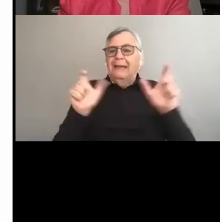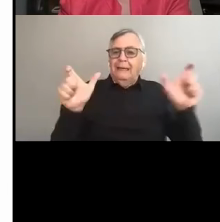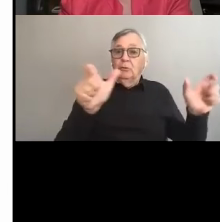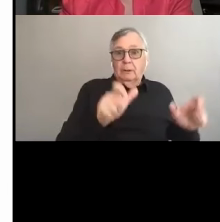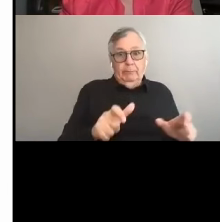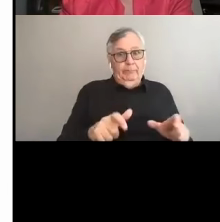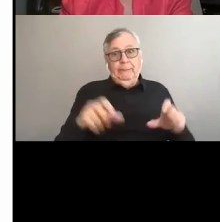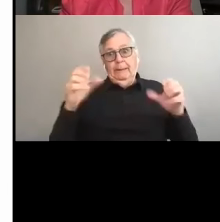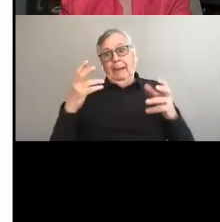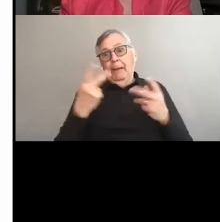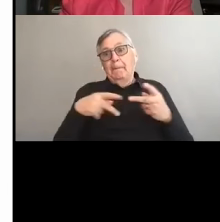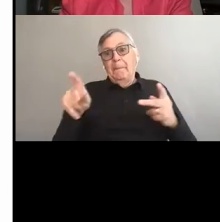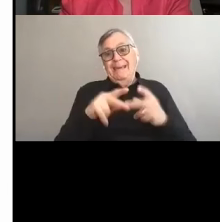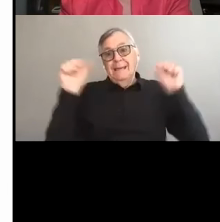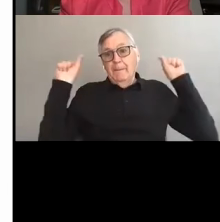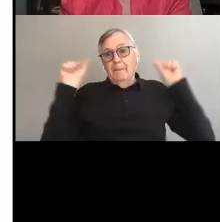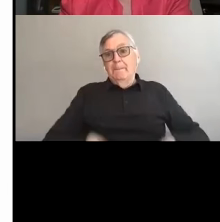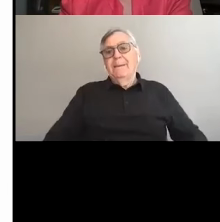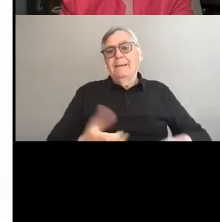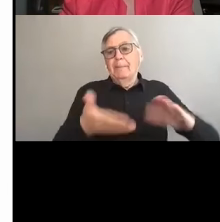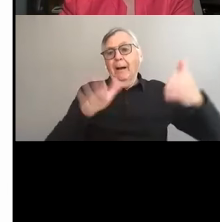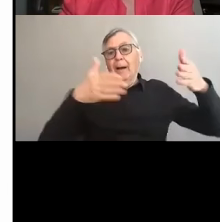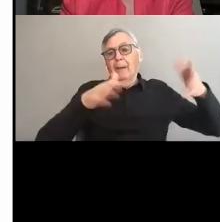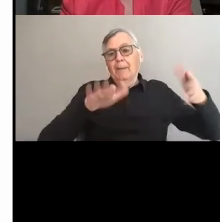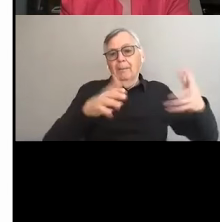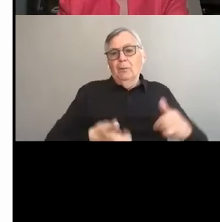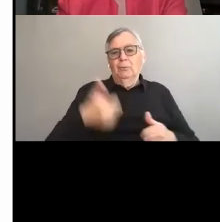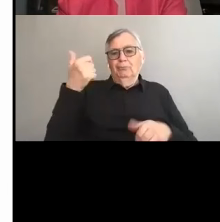des pays scandinaves avec le plus haut taux de mortalité,